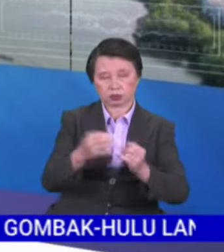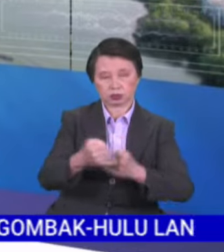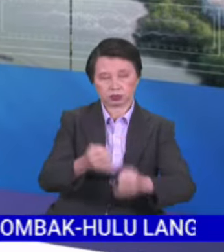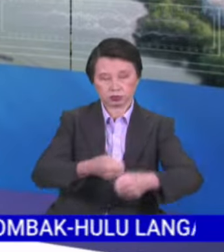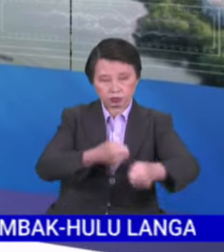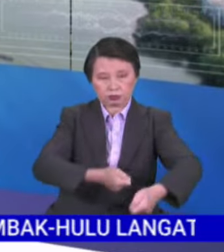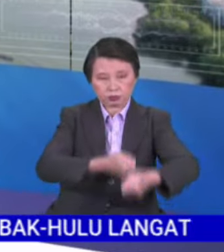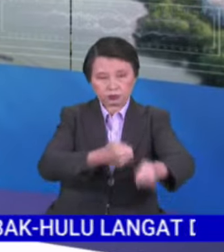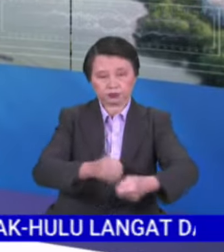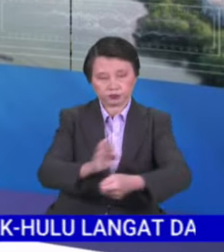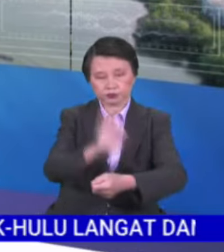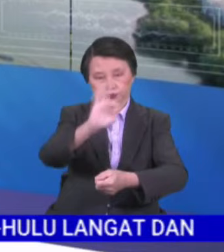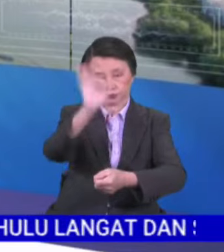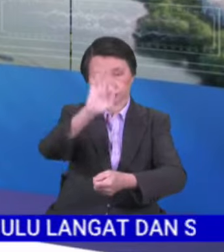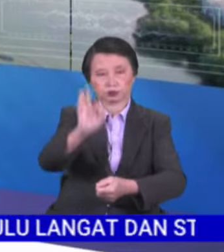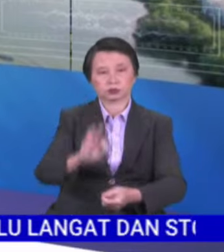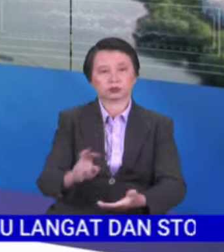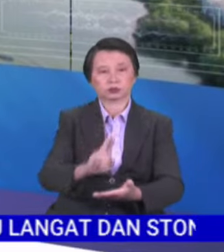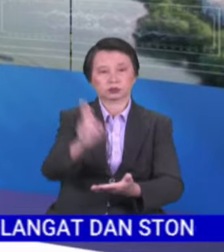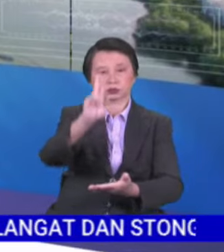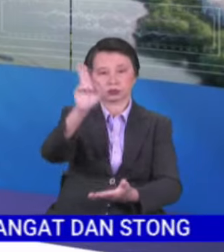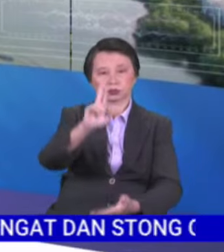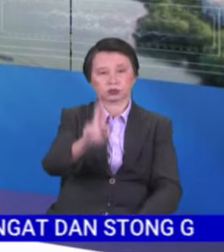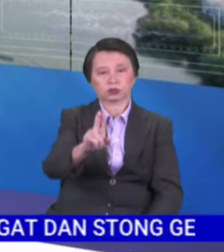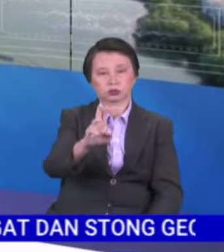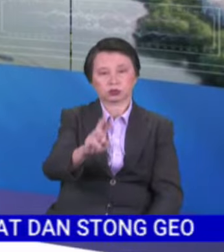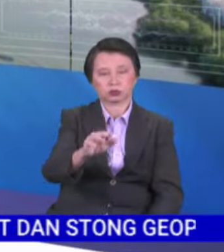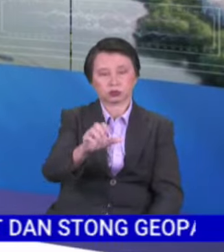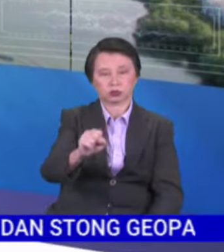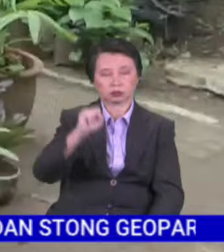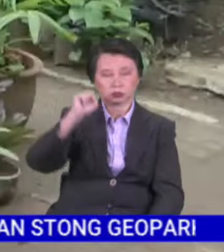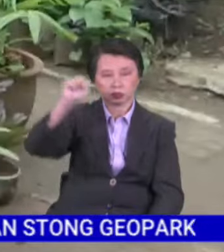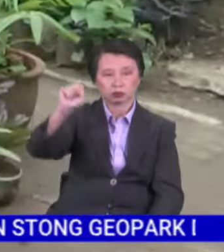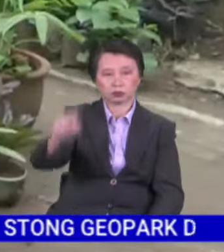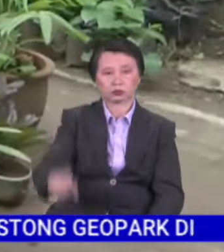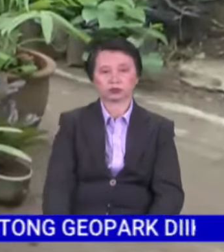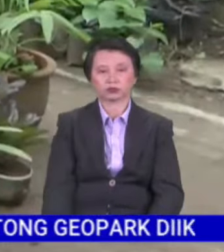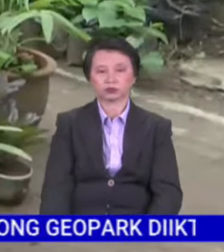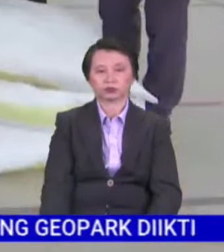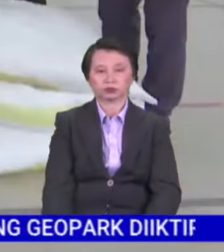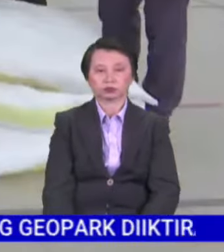dan Fakulti Pertanian Lestari Universiti Malaysia Sabah.